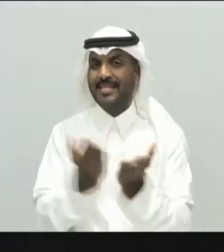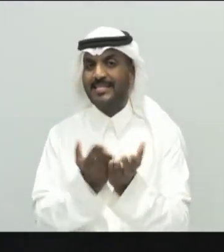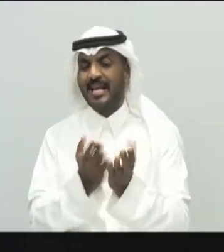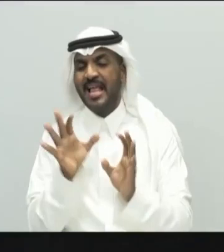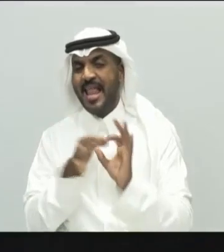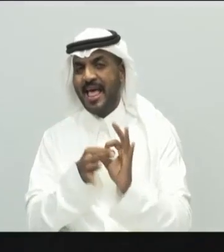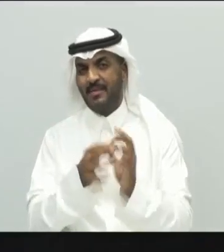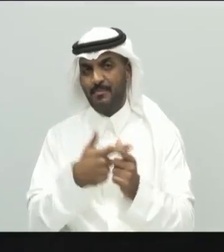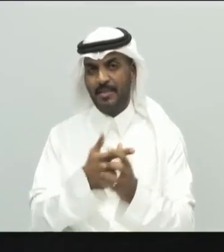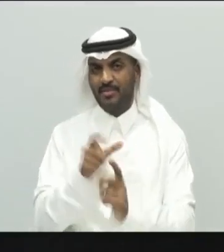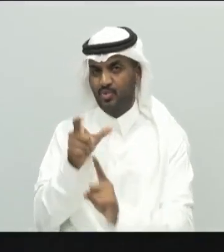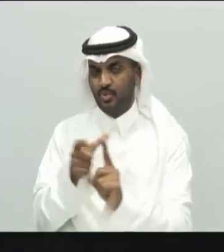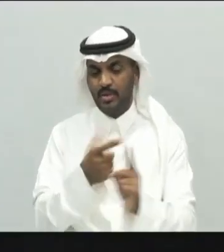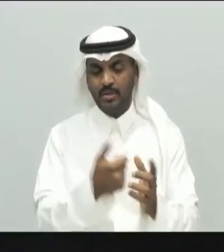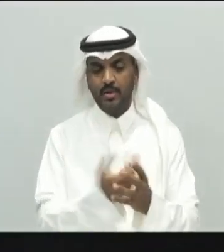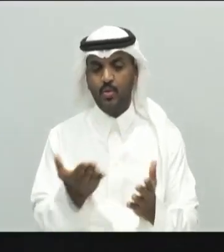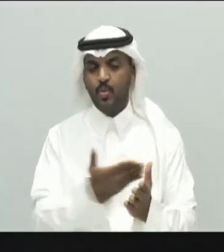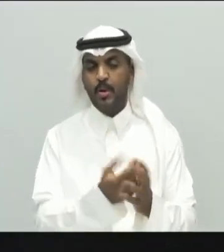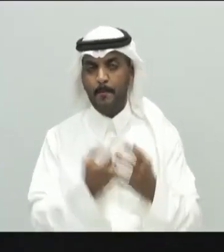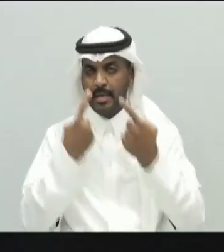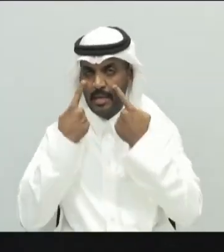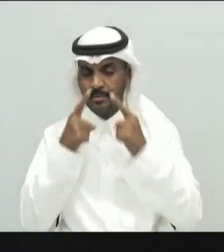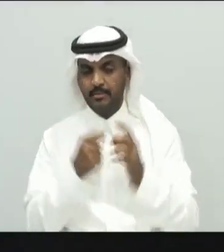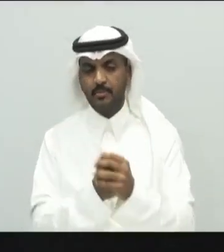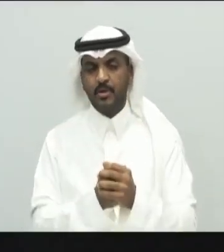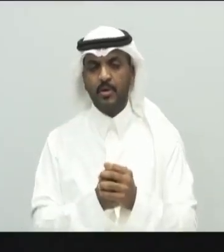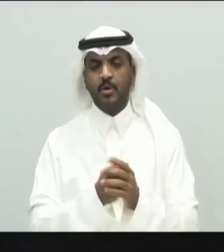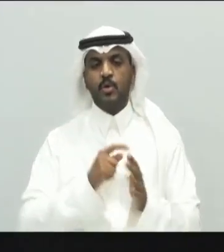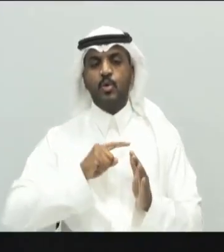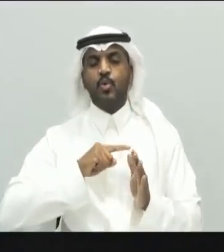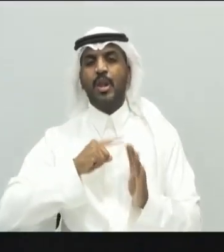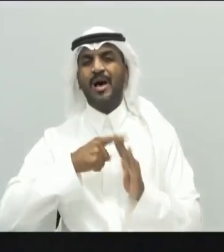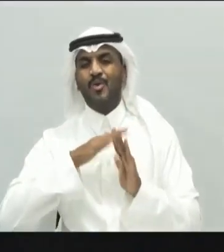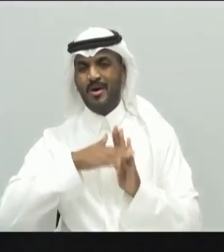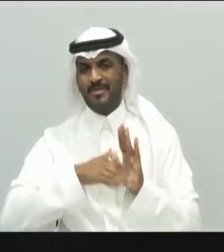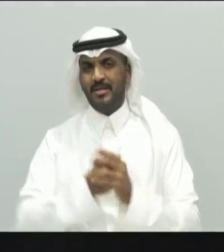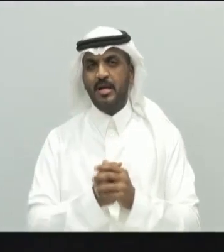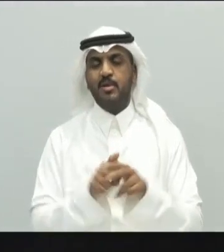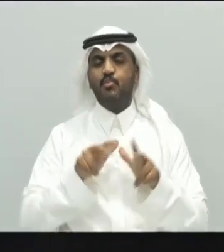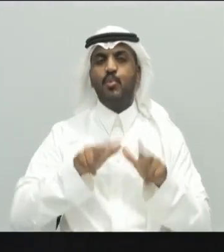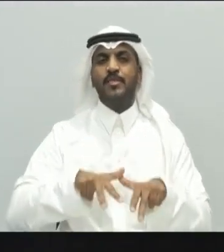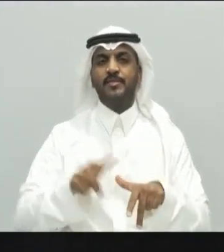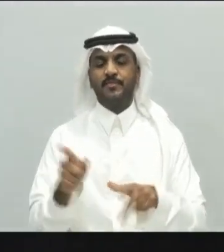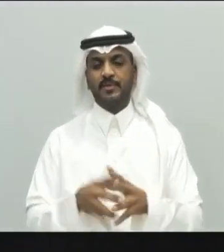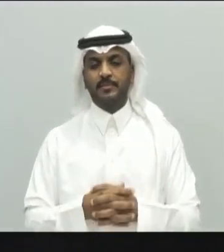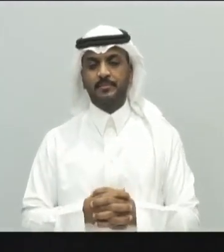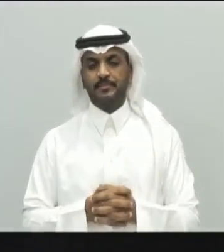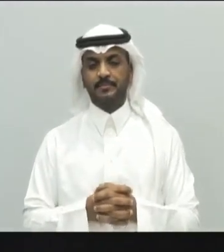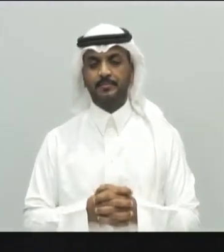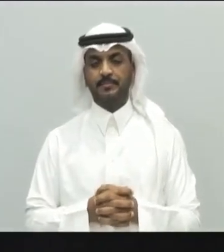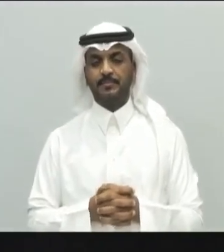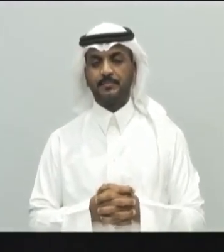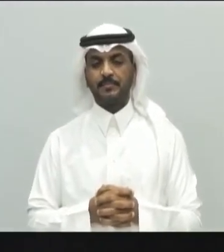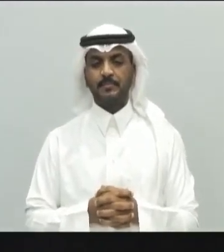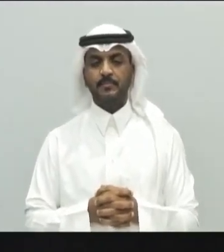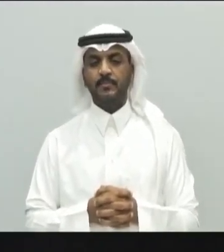بين السكان وبيئتهم وال والعوامل المؤثره فيه